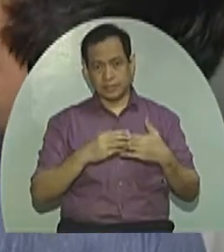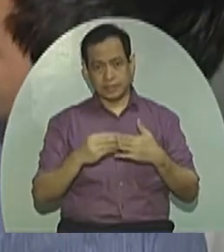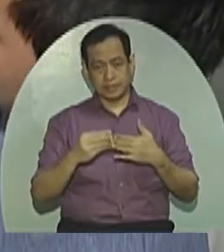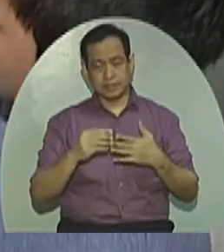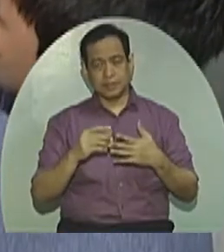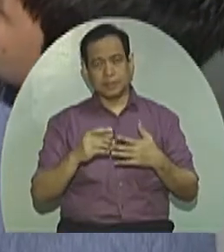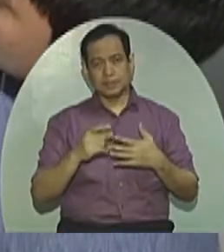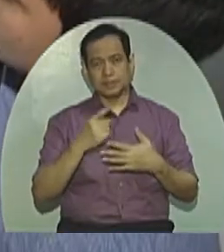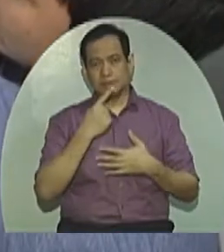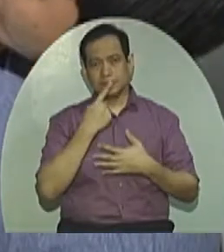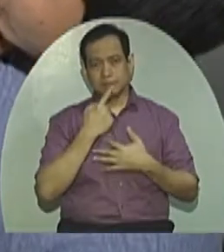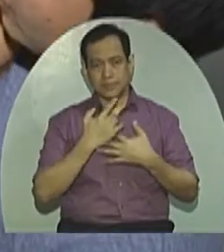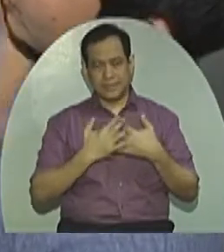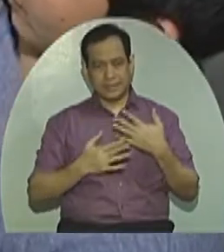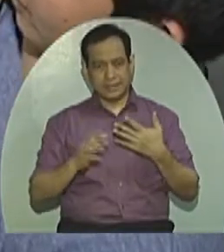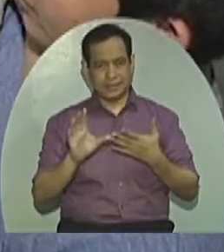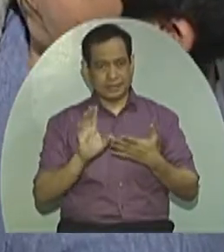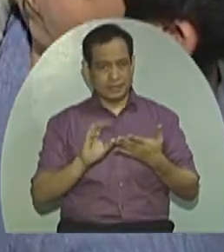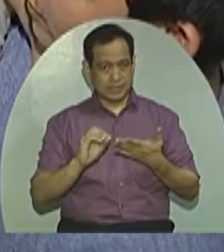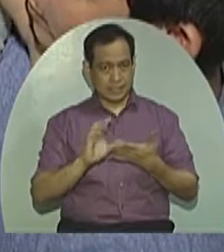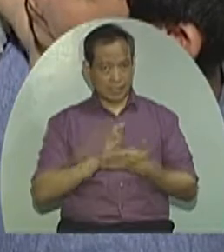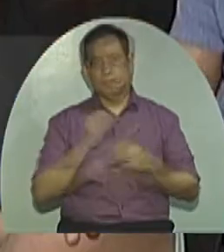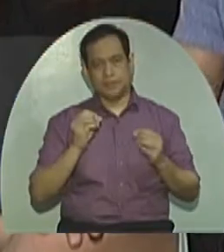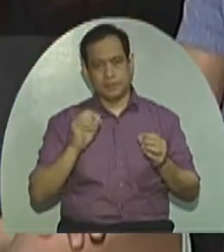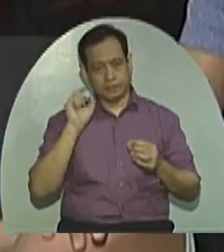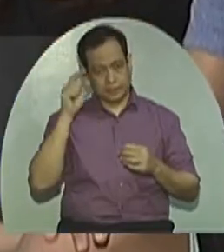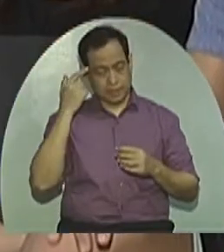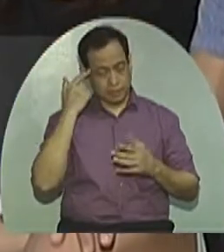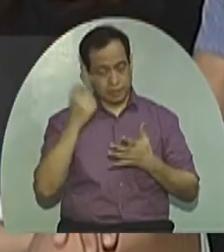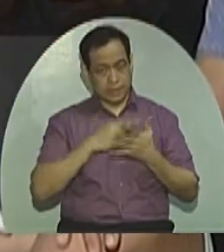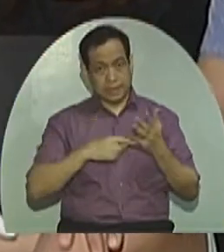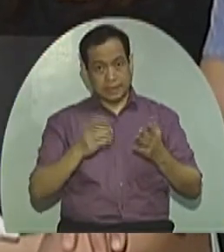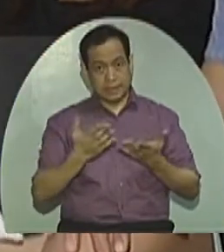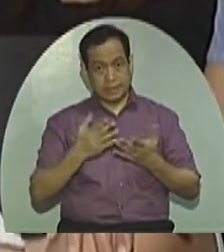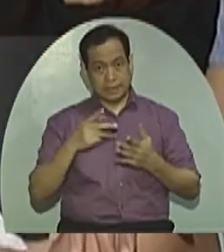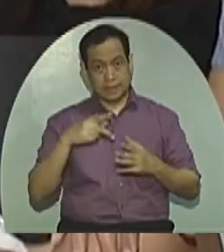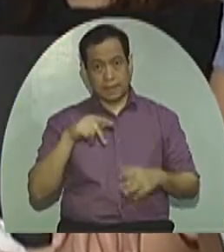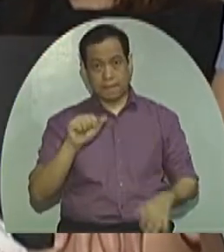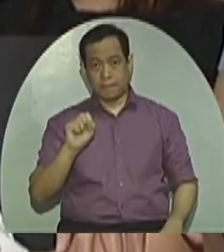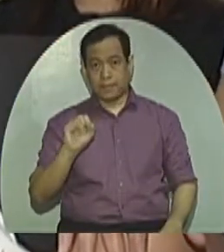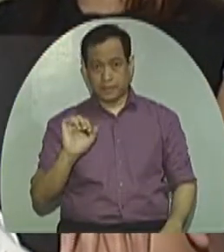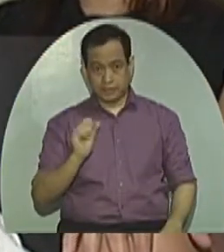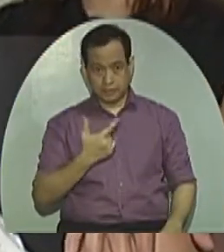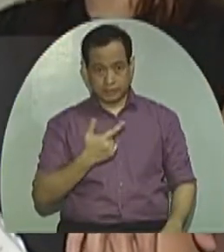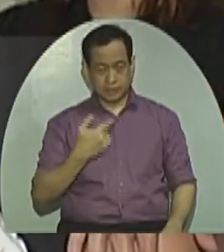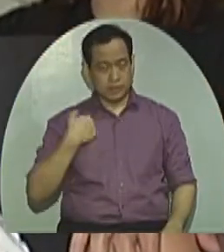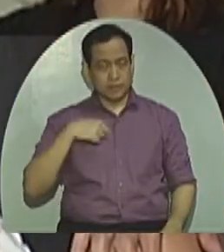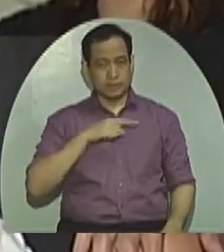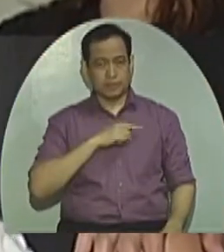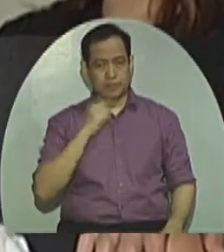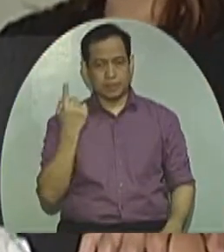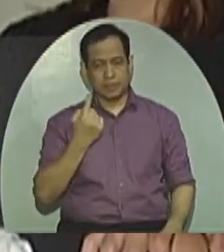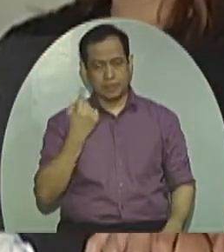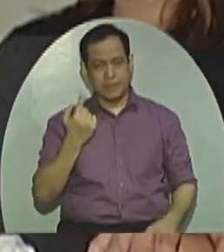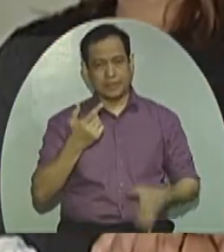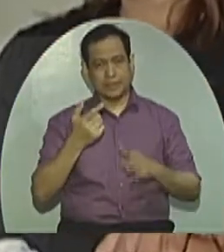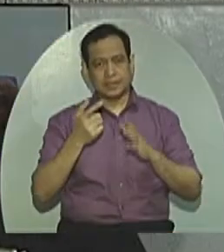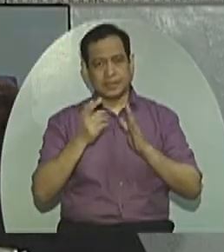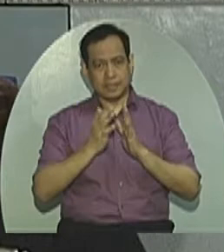sa leukemia nga, yun nga yung cancer sa dugo nga po. Dasal lang po, syempre, lagi lang po kami nagdadasal